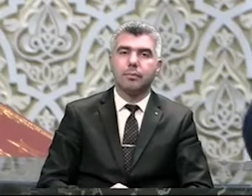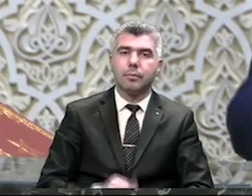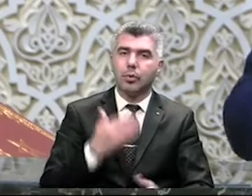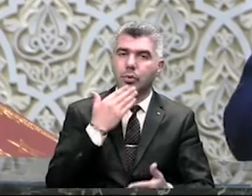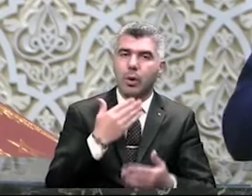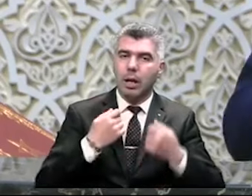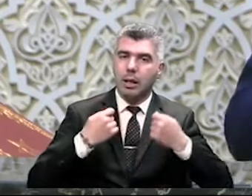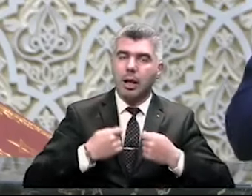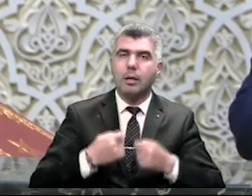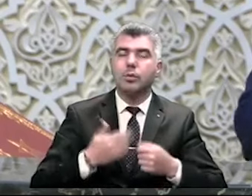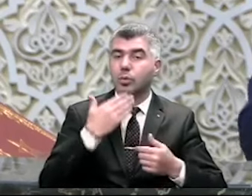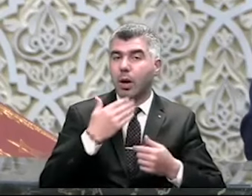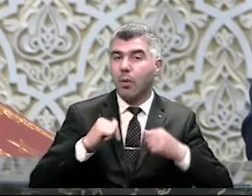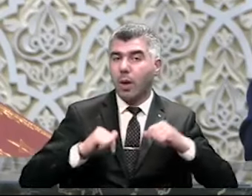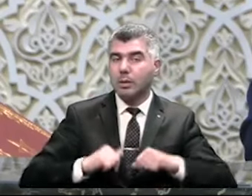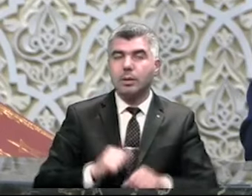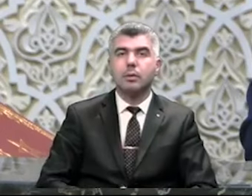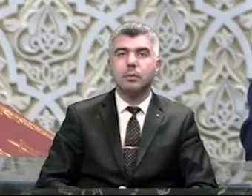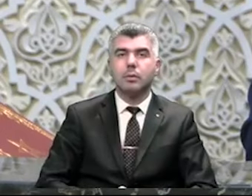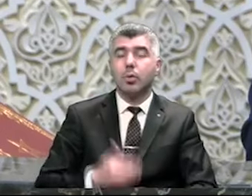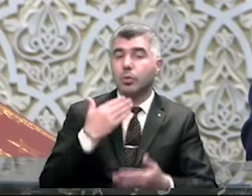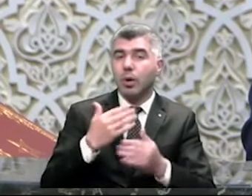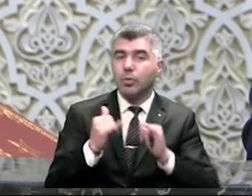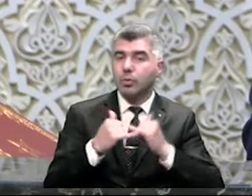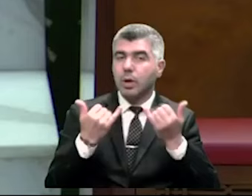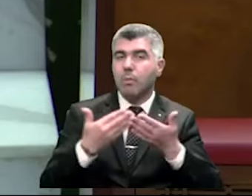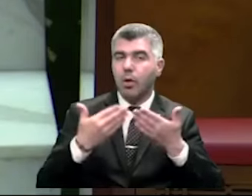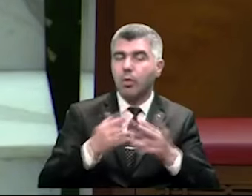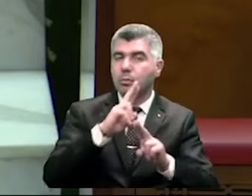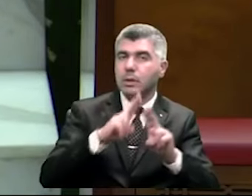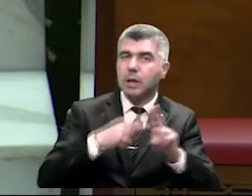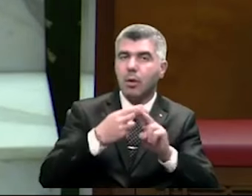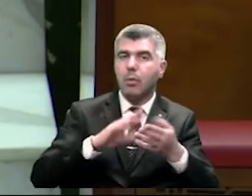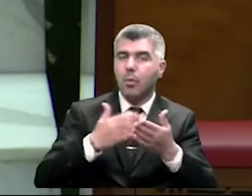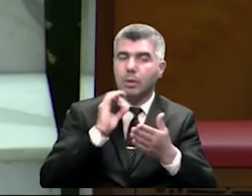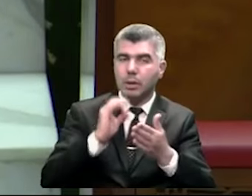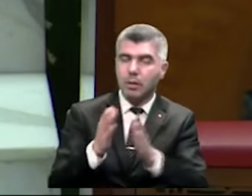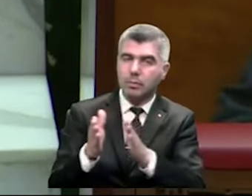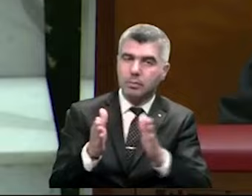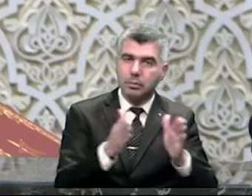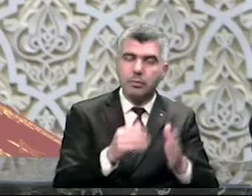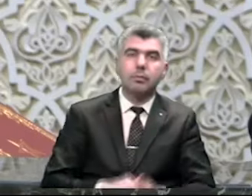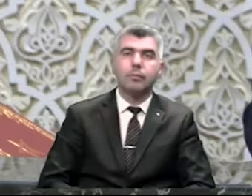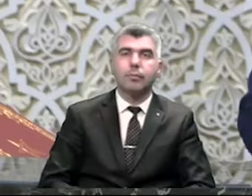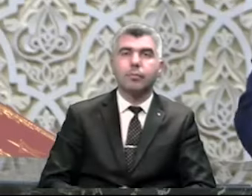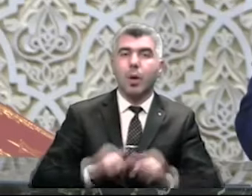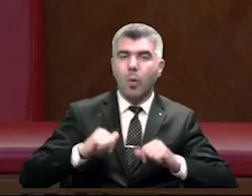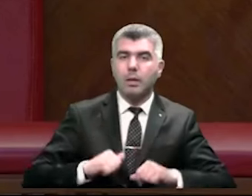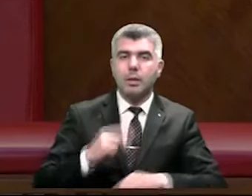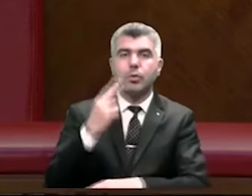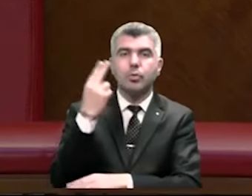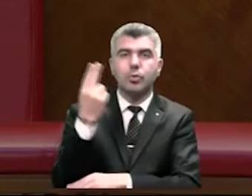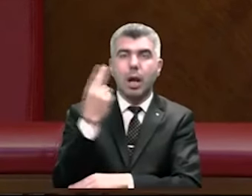الرئيس شكرا السيد الوزير المحترم كما نشكركم على مساهمتكم القيمه في هذه الجلسه المباركه نرحب بالسيد وزير التعليم